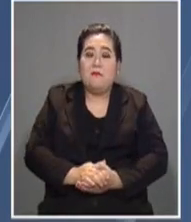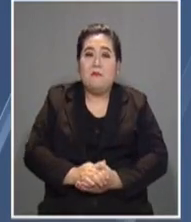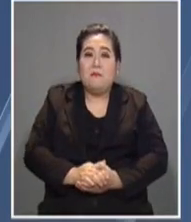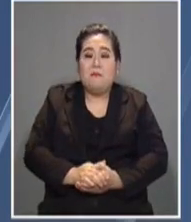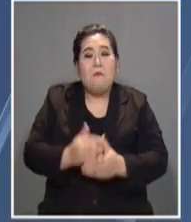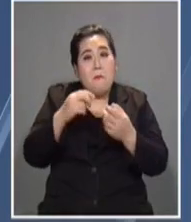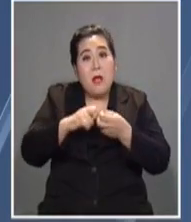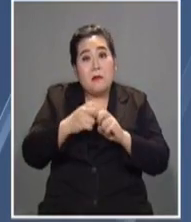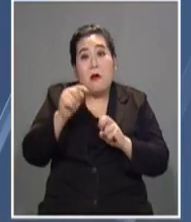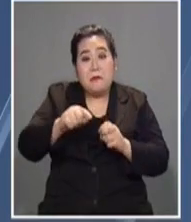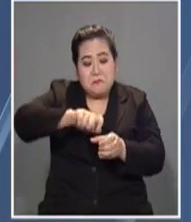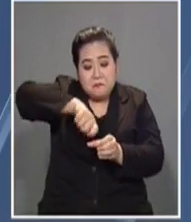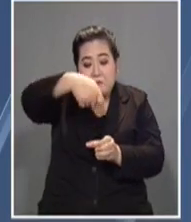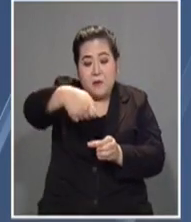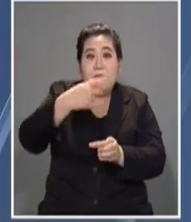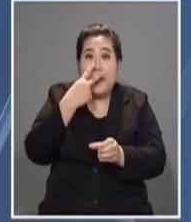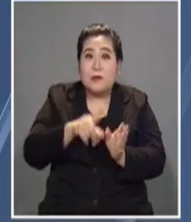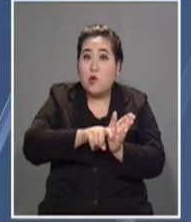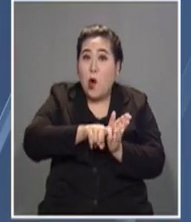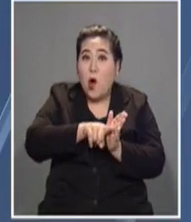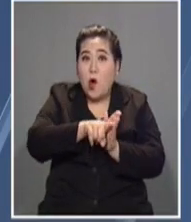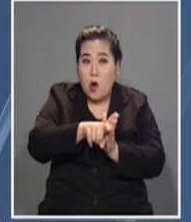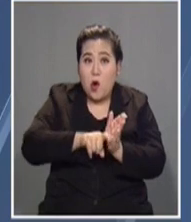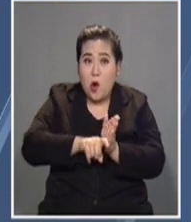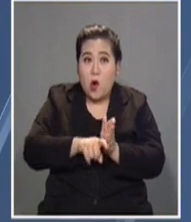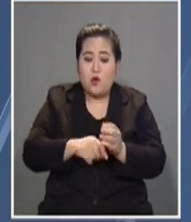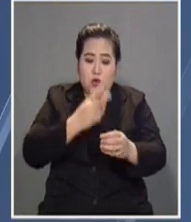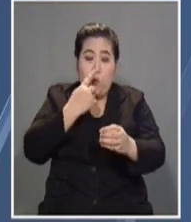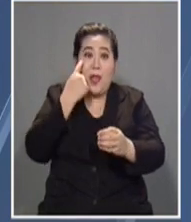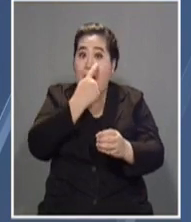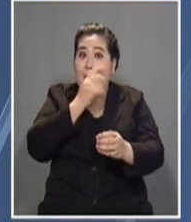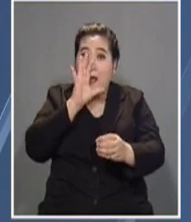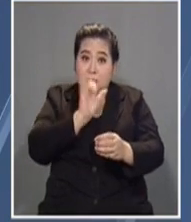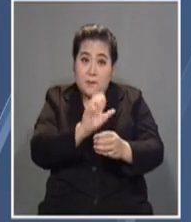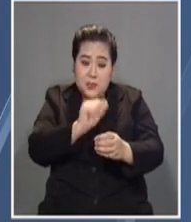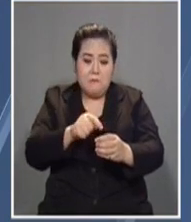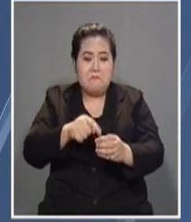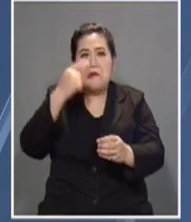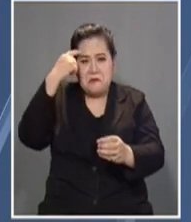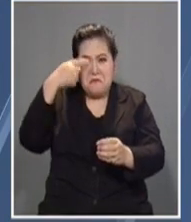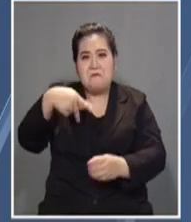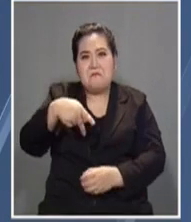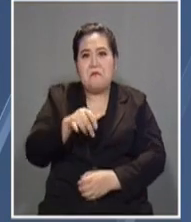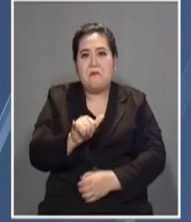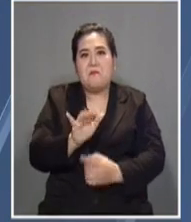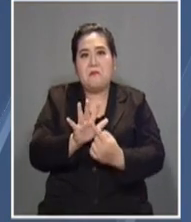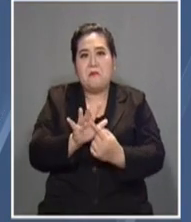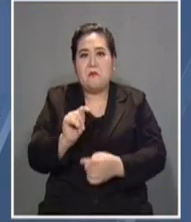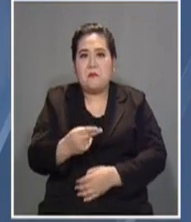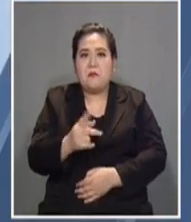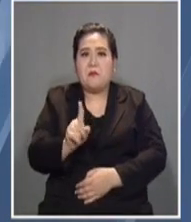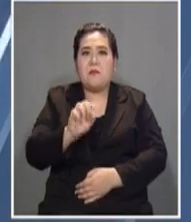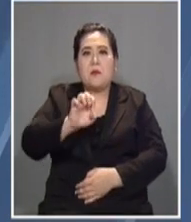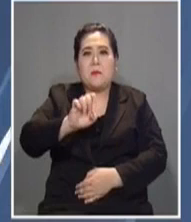ากรณีที่เกิดขึ้นเนี่ยนะฮะเขาดูจากสายตาเนี่ยนะครับน่าจะเป็นพยาธิที่ชื่อว่าอนิค